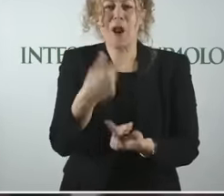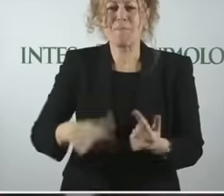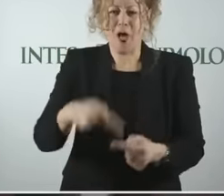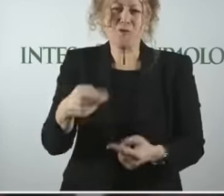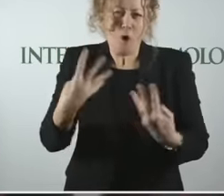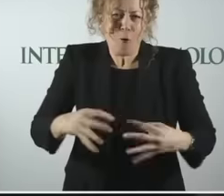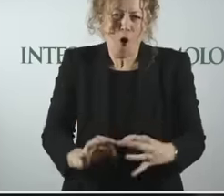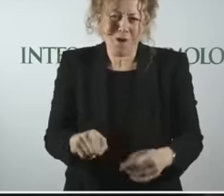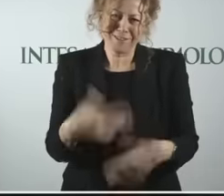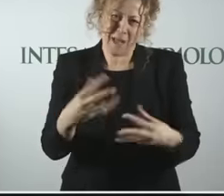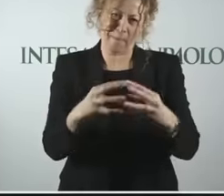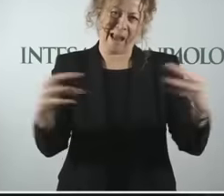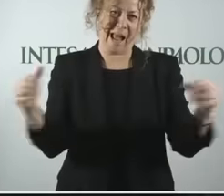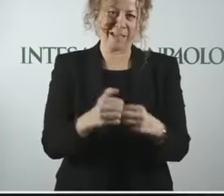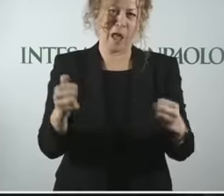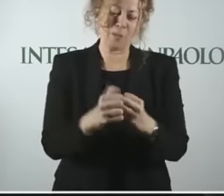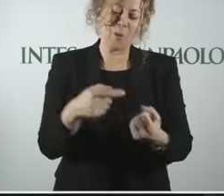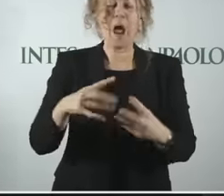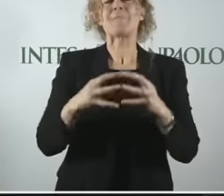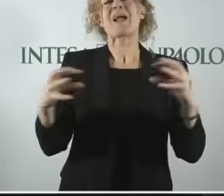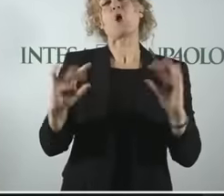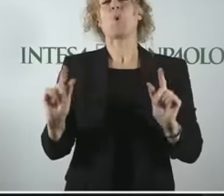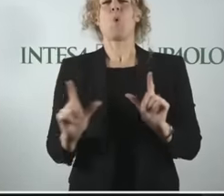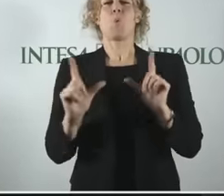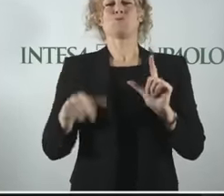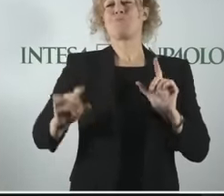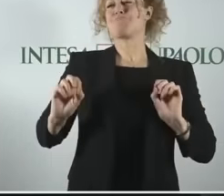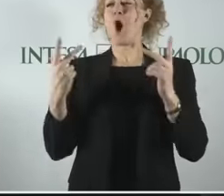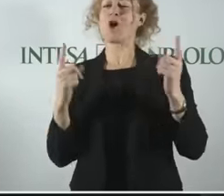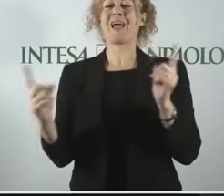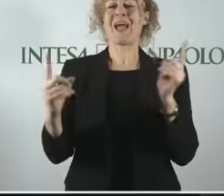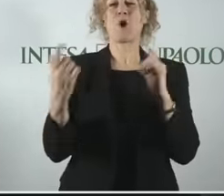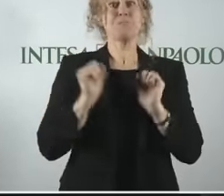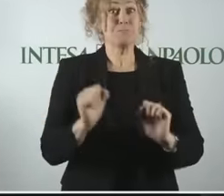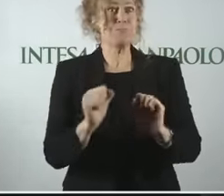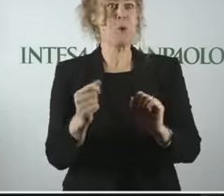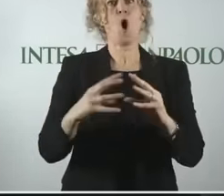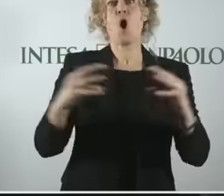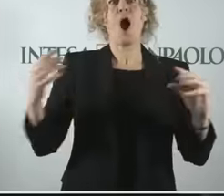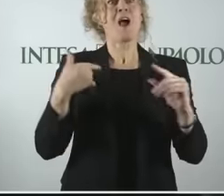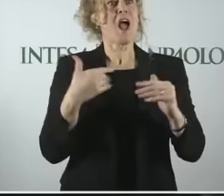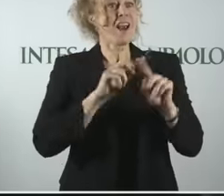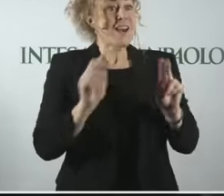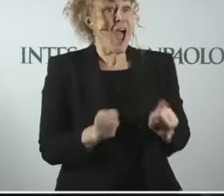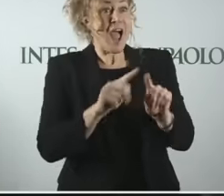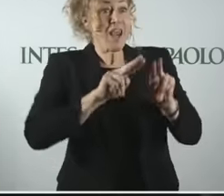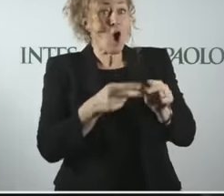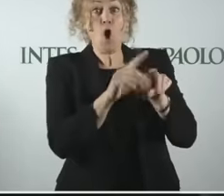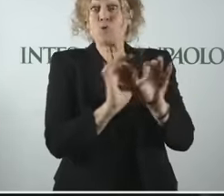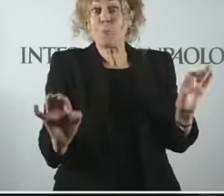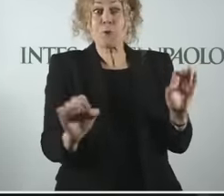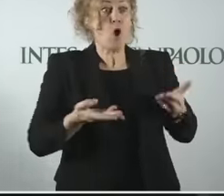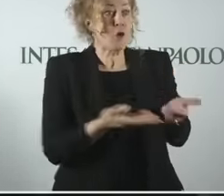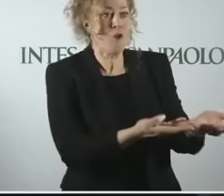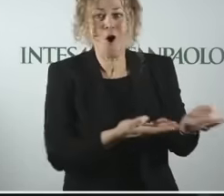baguette poi naturalmente invece la baguette è un lusso della modernità quando diventa possibile avere negozi che te lo sfornano fresco tutti i